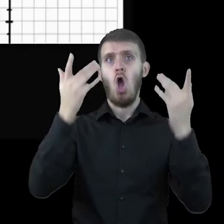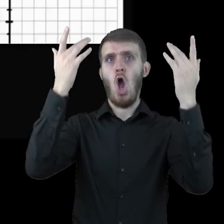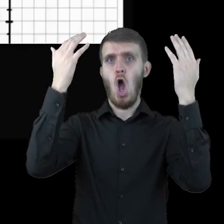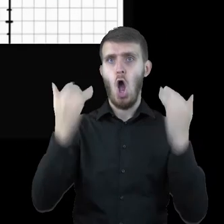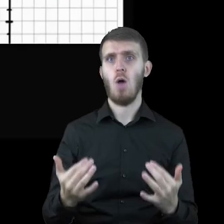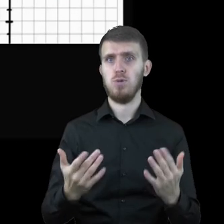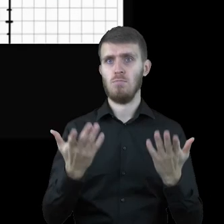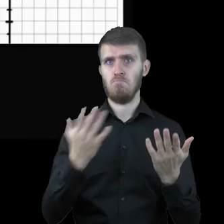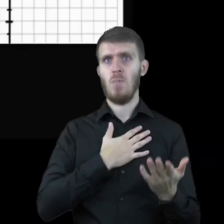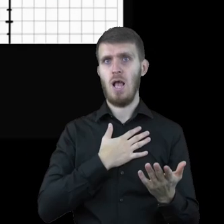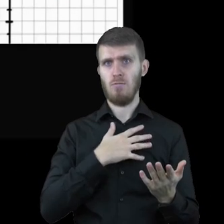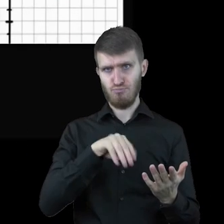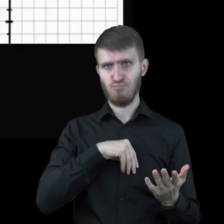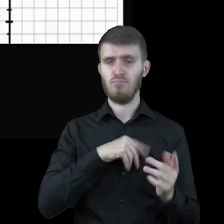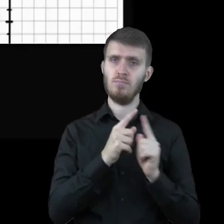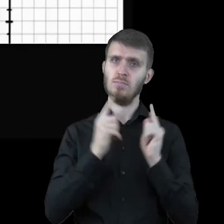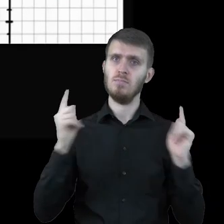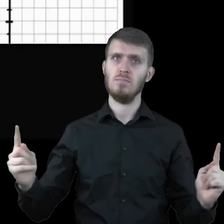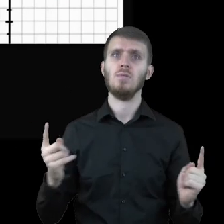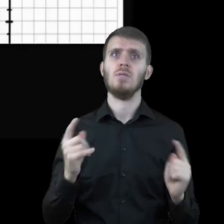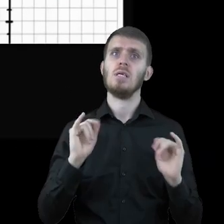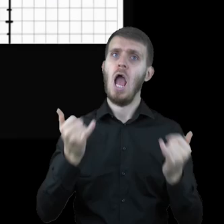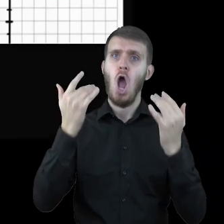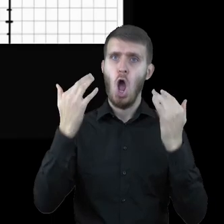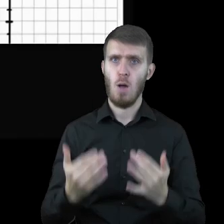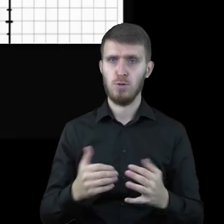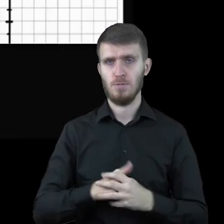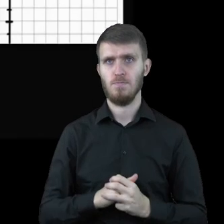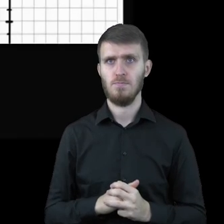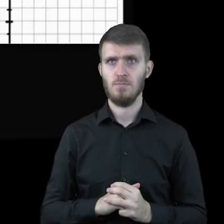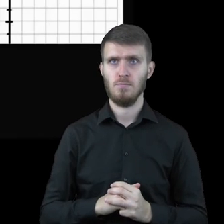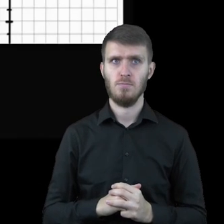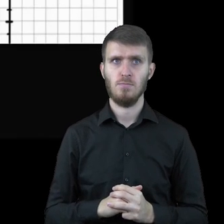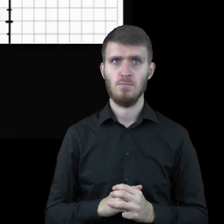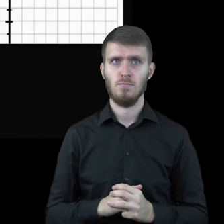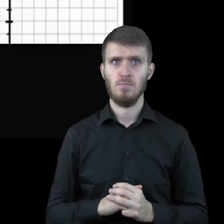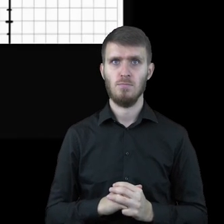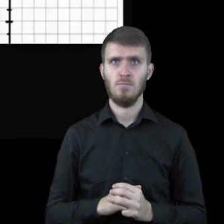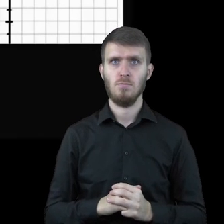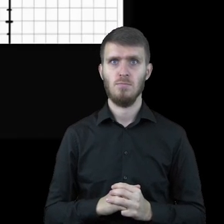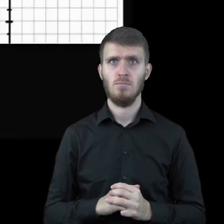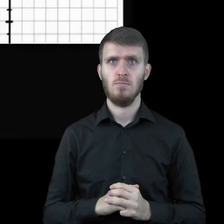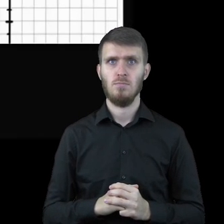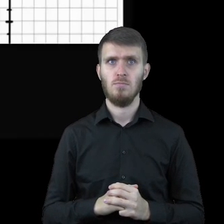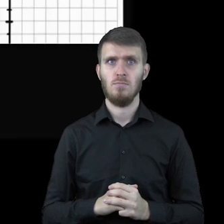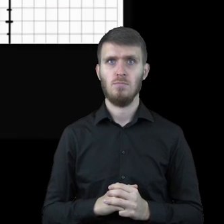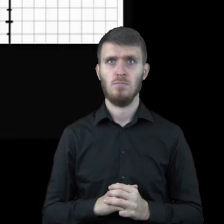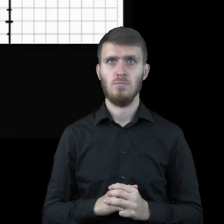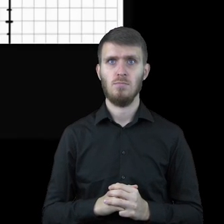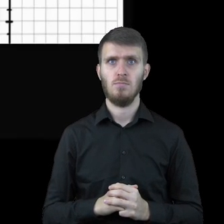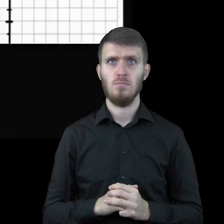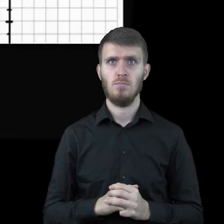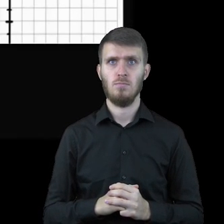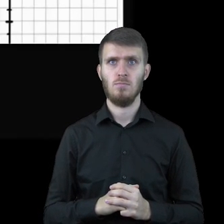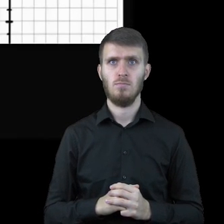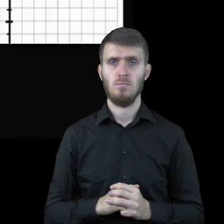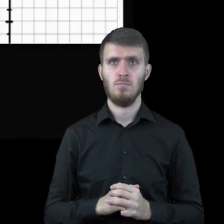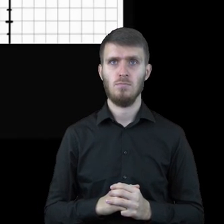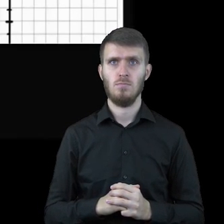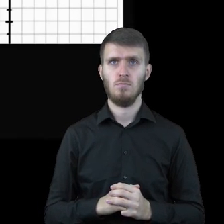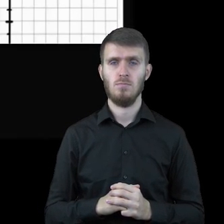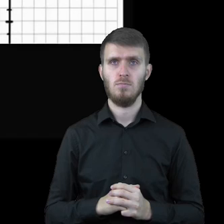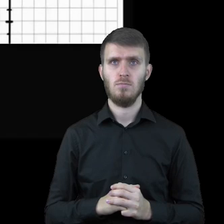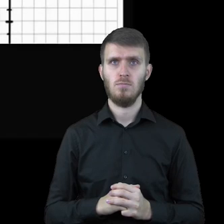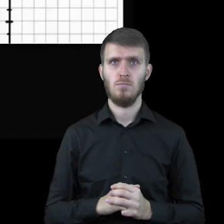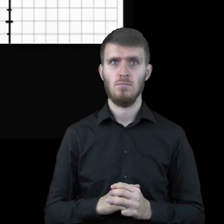jest odległość, no i to co jest tutaj, to jest odległość między